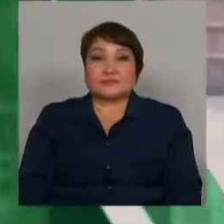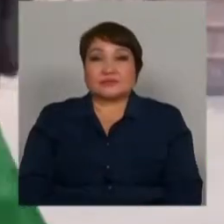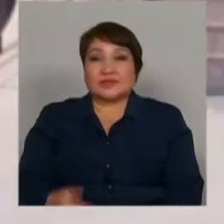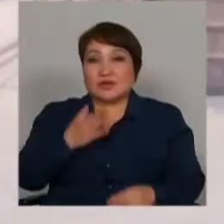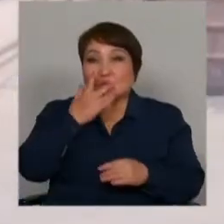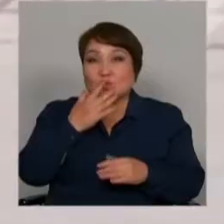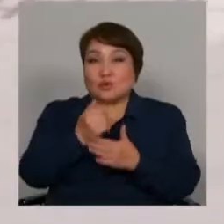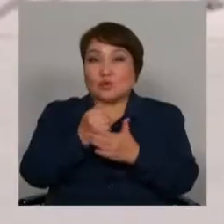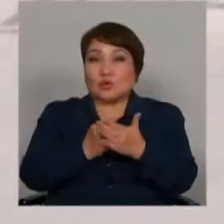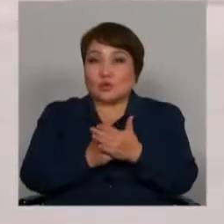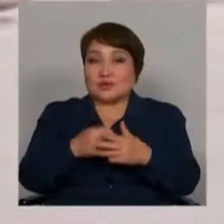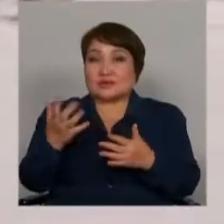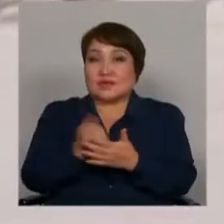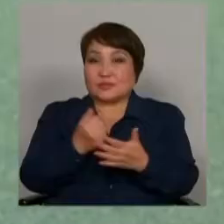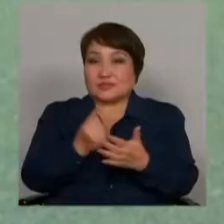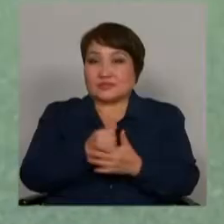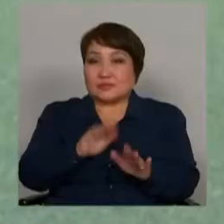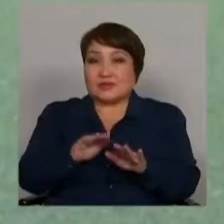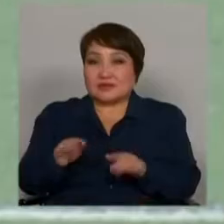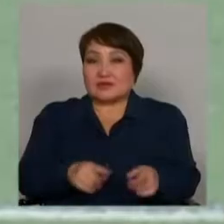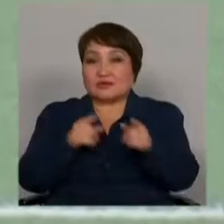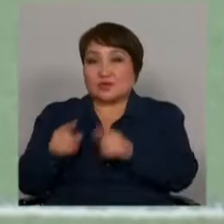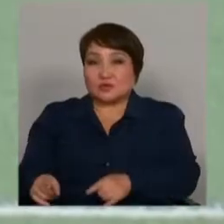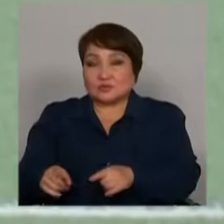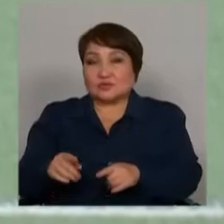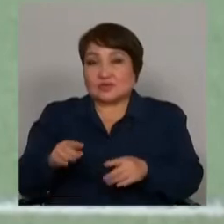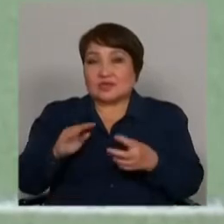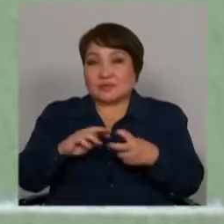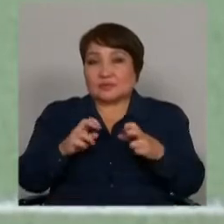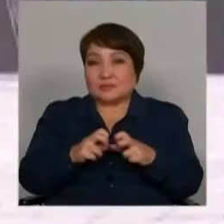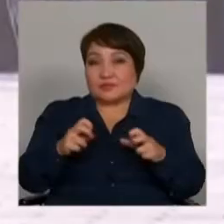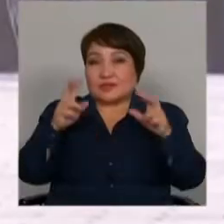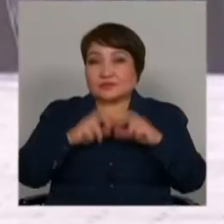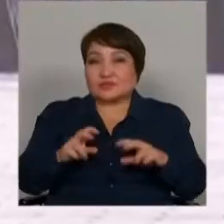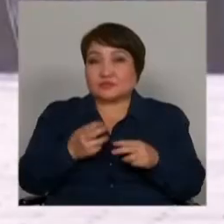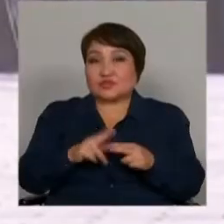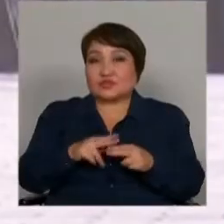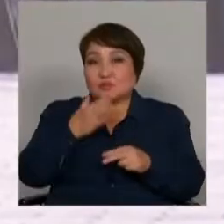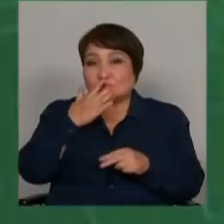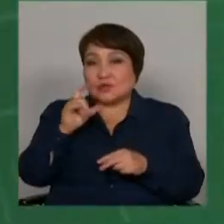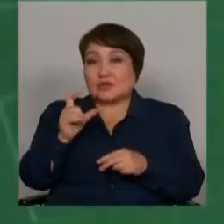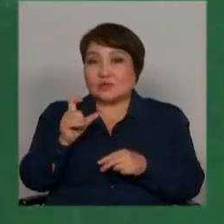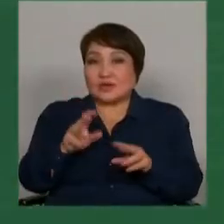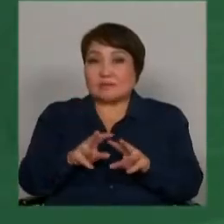Ұлттық қор табысын балаларға аударудың тетіктері қарастырылып жатыр. Бұл жайында Ұлттық экономика министрі мәлімді.